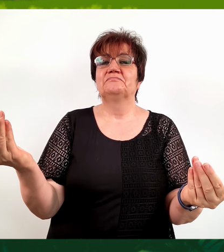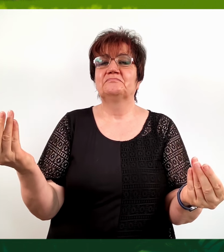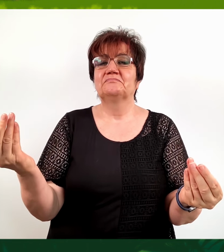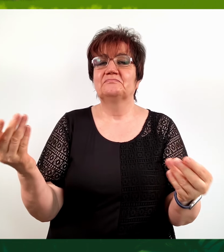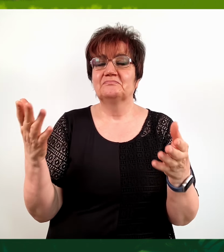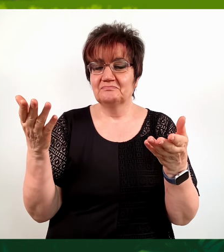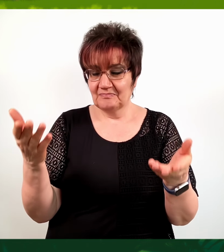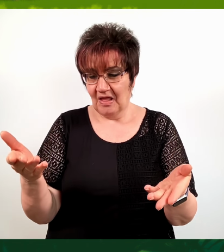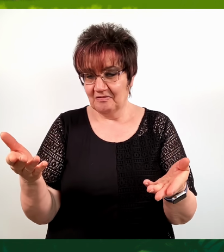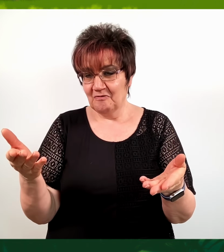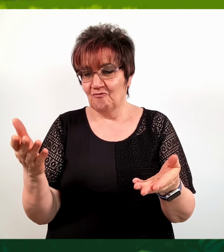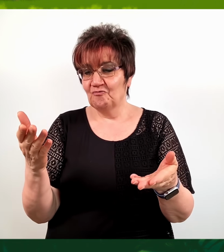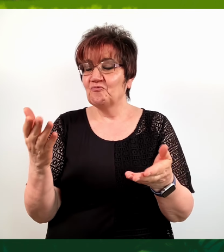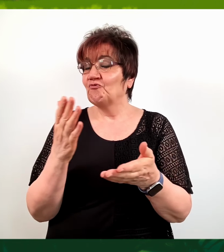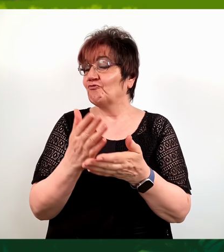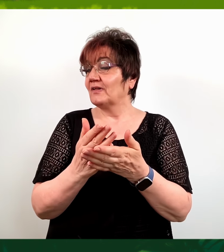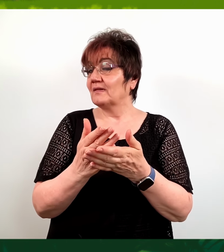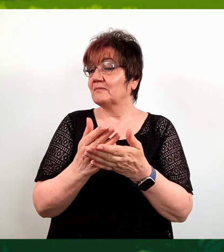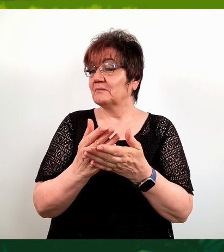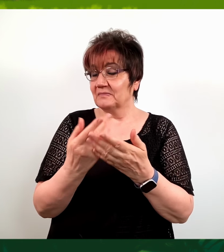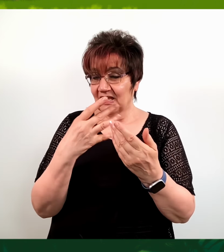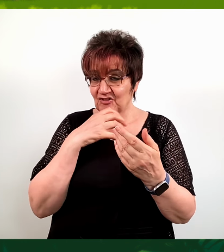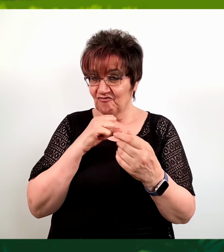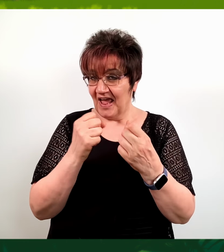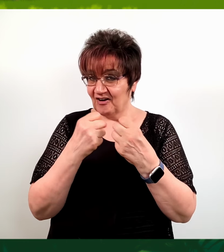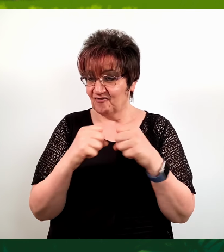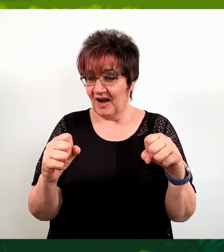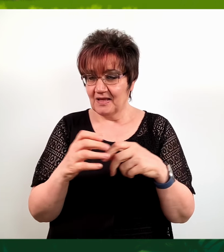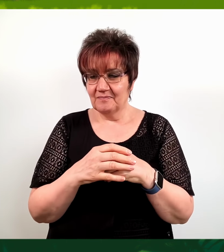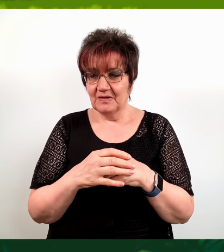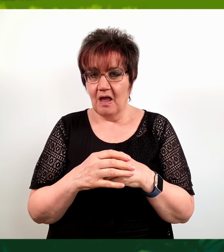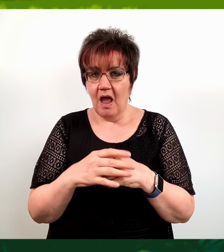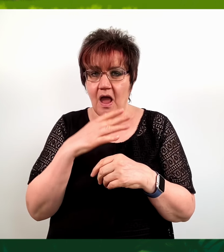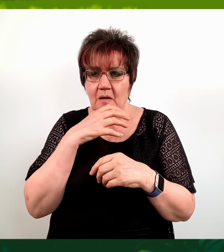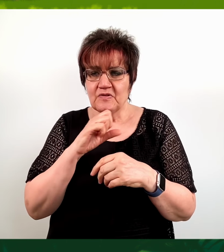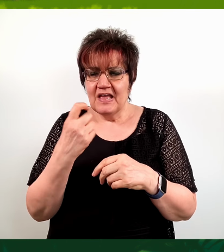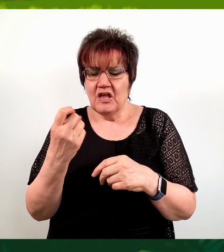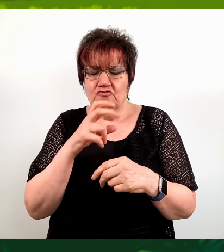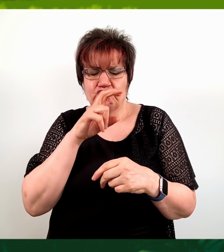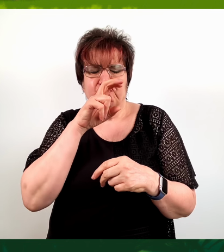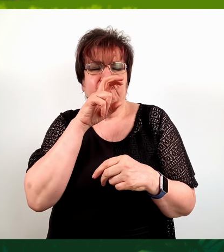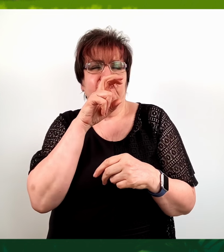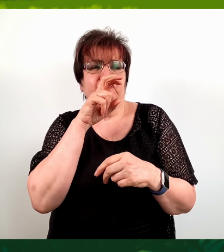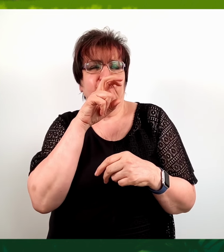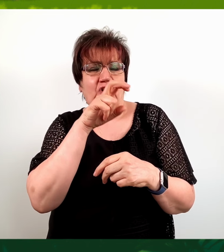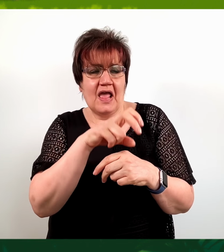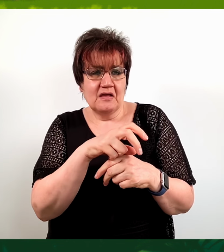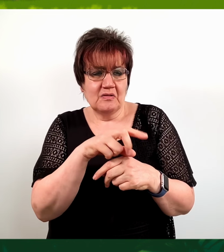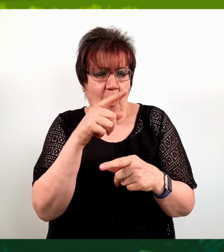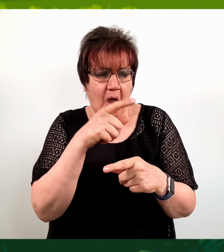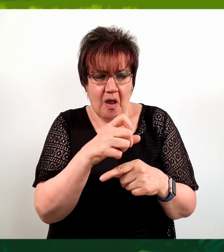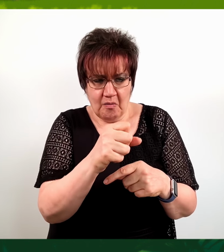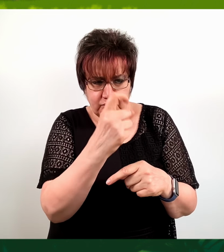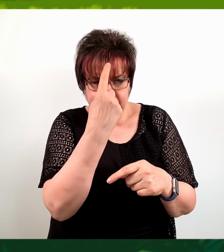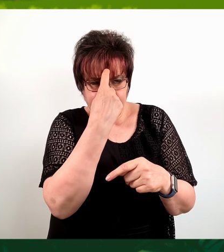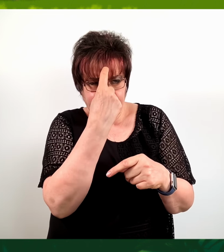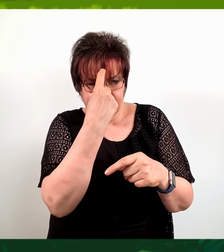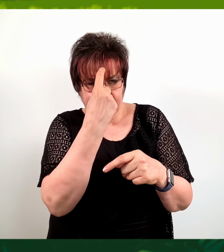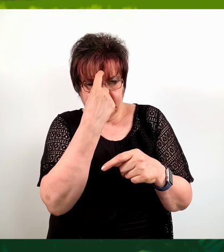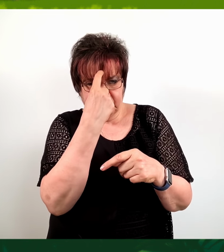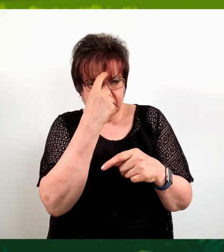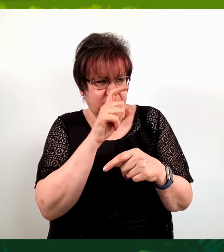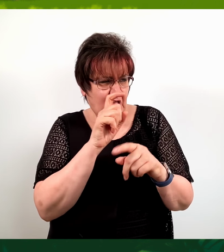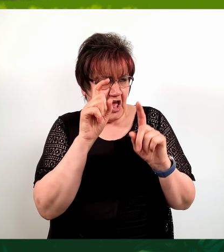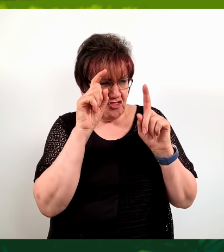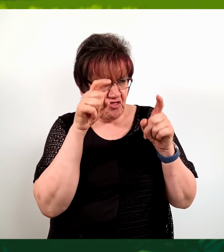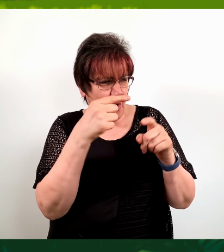schnitt sie das Ende vom Bart dem Zwerg ab. Der Zwerg aber schrie, Seid ihr vom Teufel geschickt?